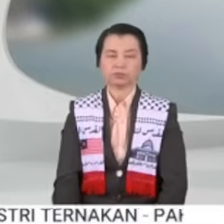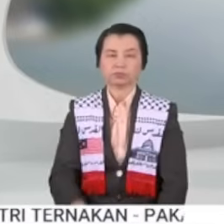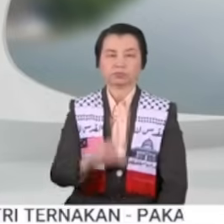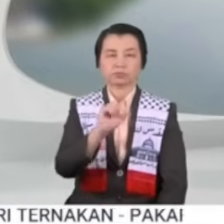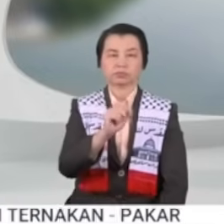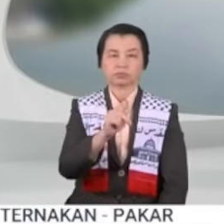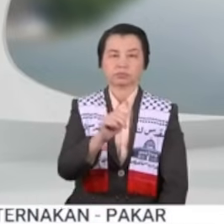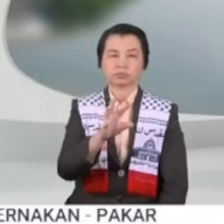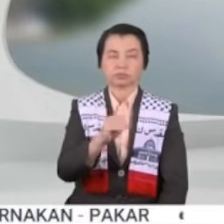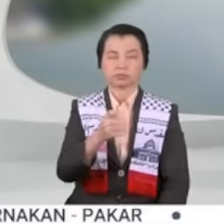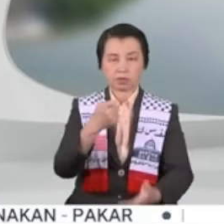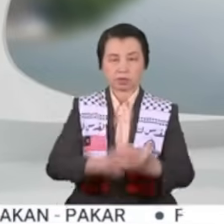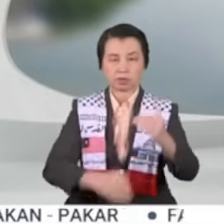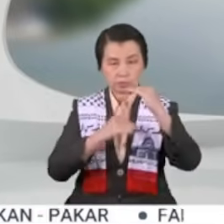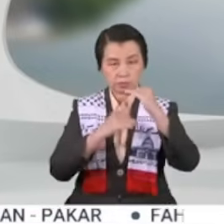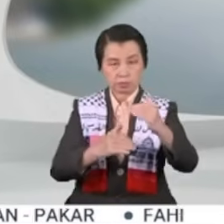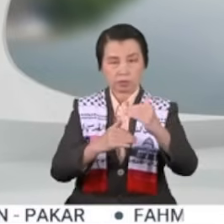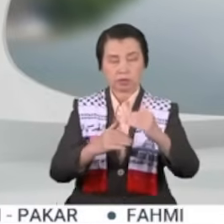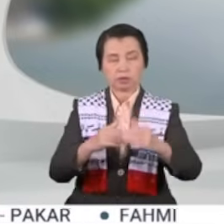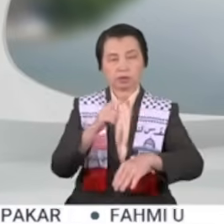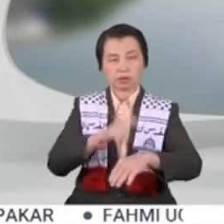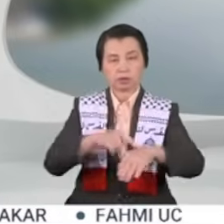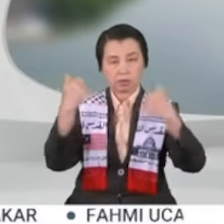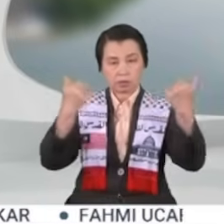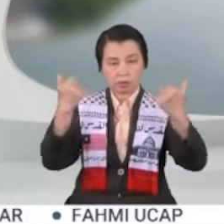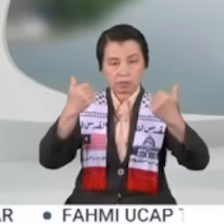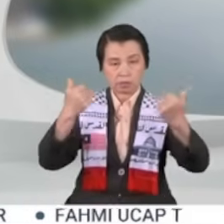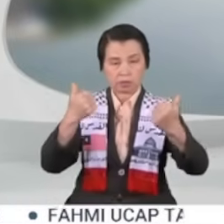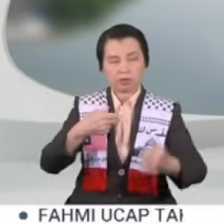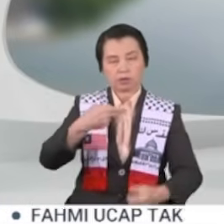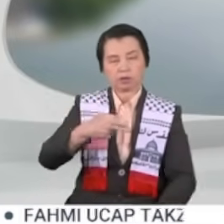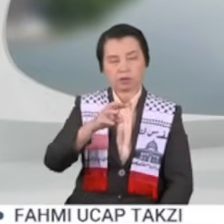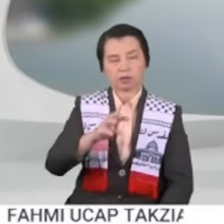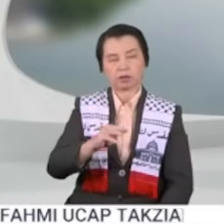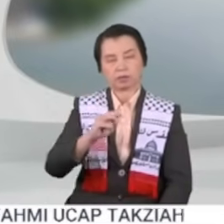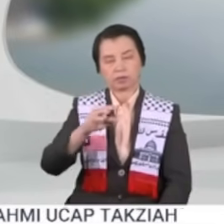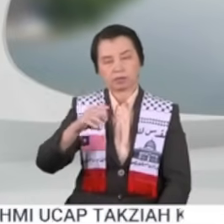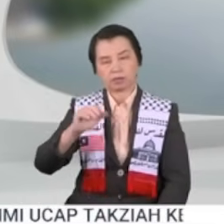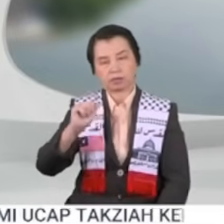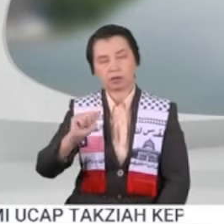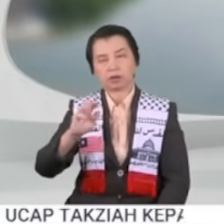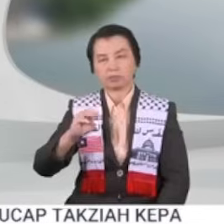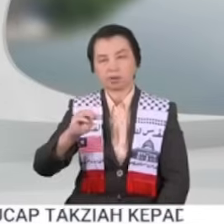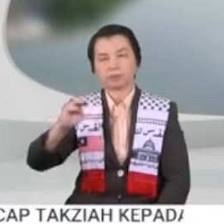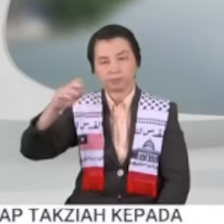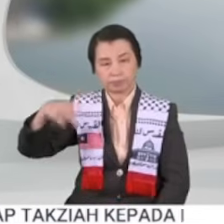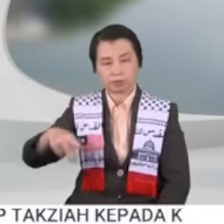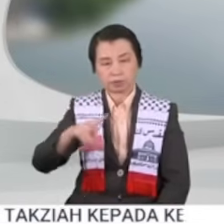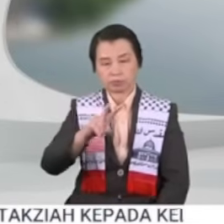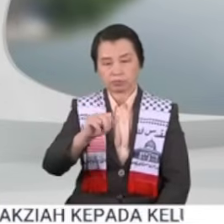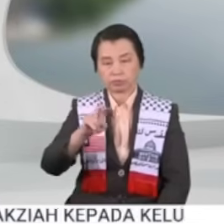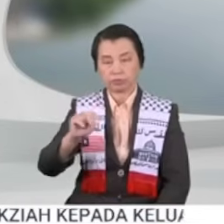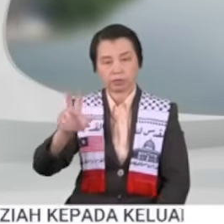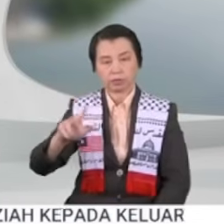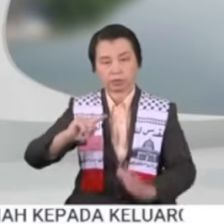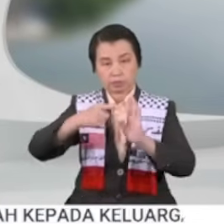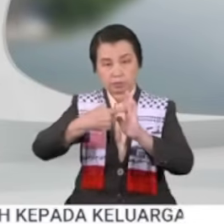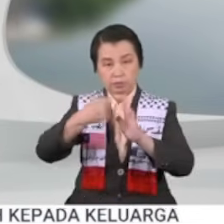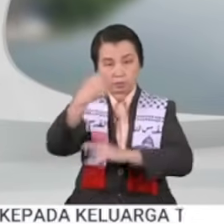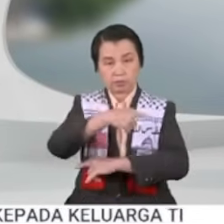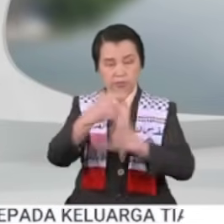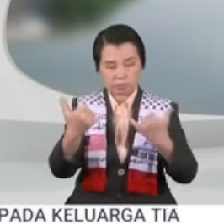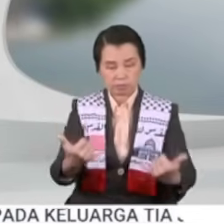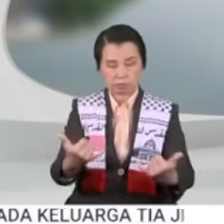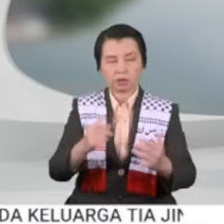skim harga maksimum musim perayaan shmmp di pevali 2023 dilancarkan hari ini